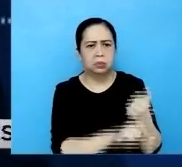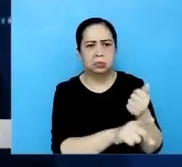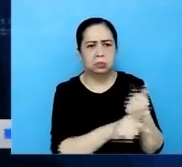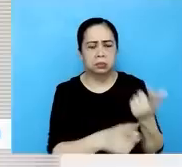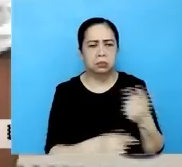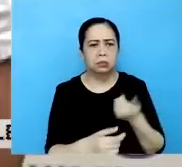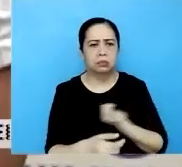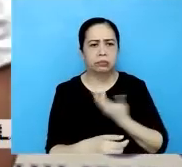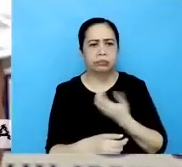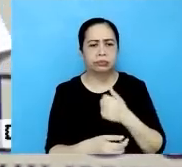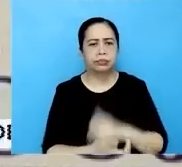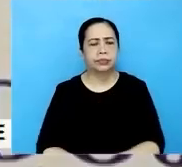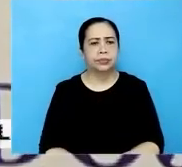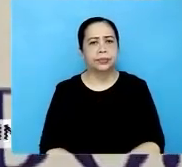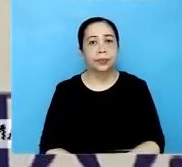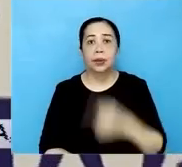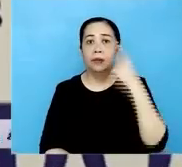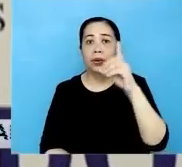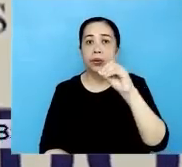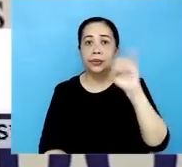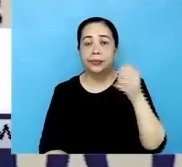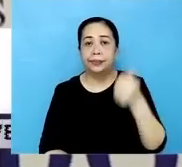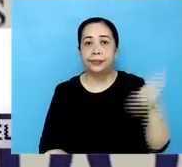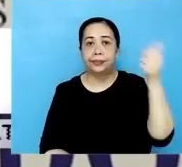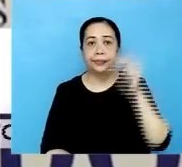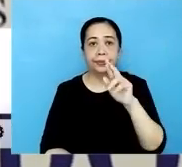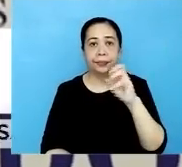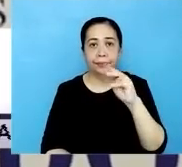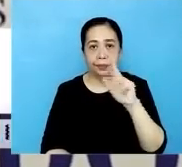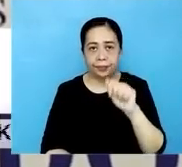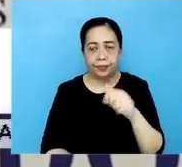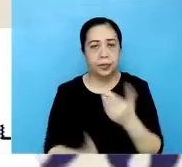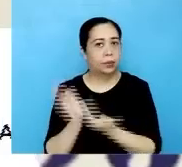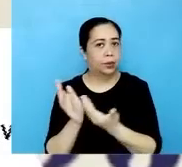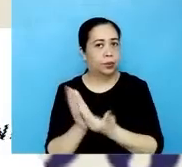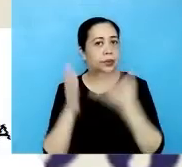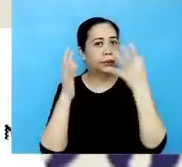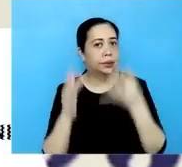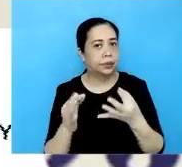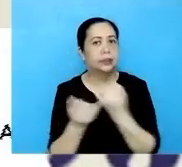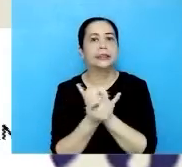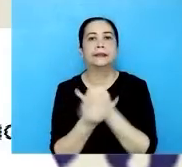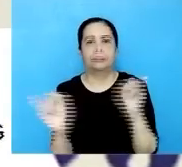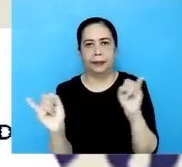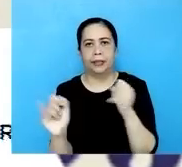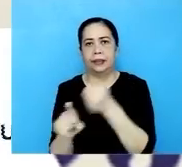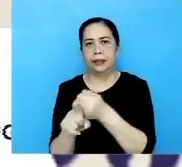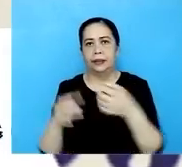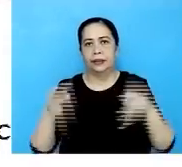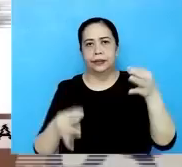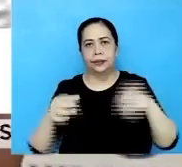nila. Para naman kay Justice Secretary Boyeng Rimulya, patunay lang ang desisyon ng pagiging independent ng hudikatura sa